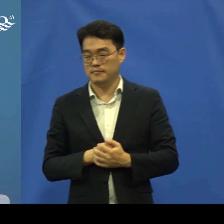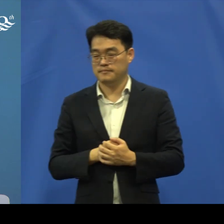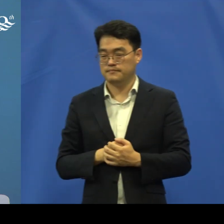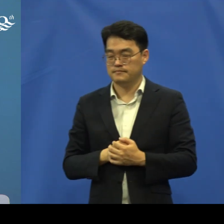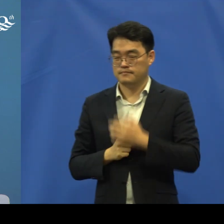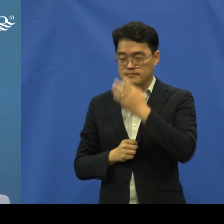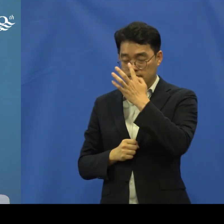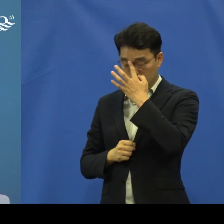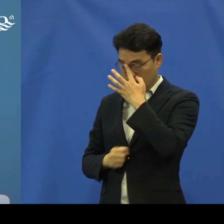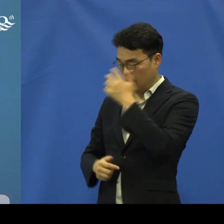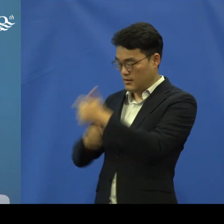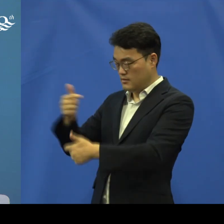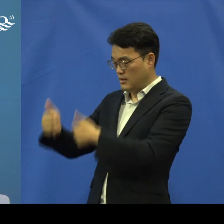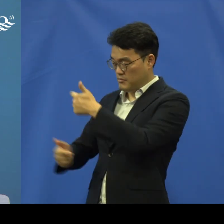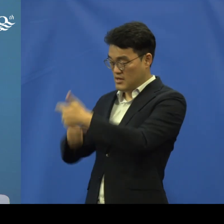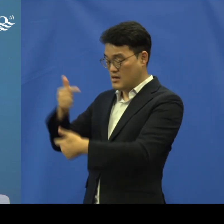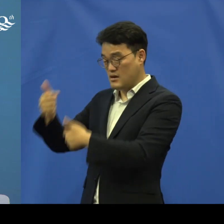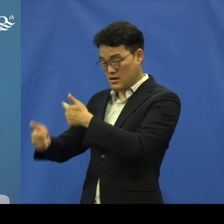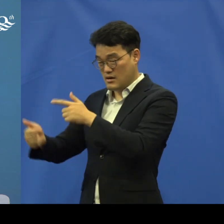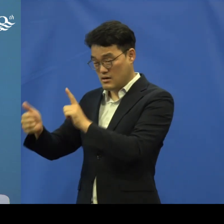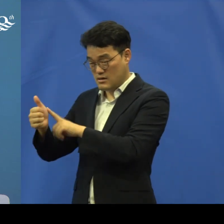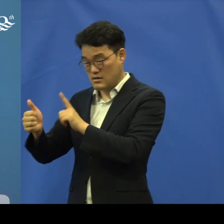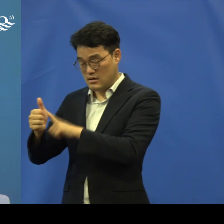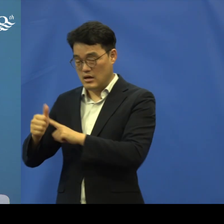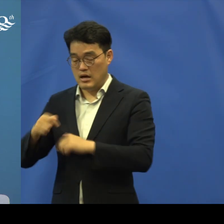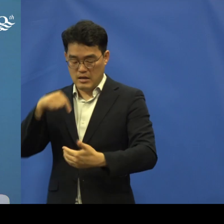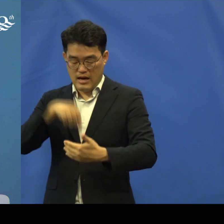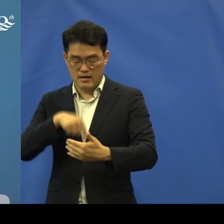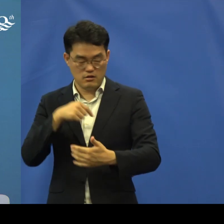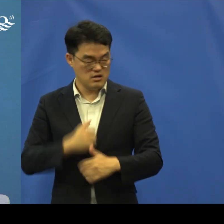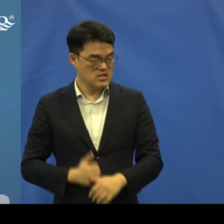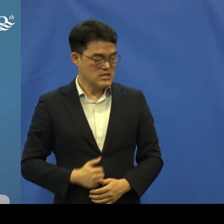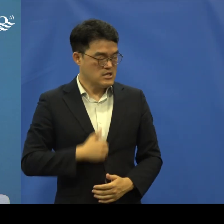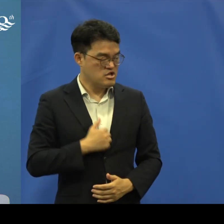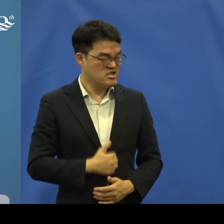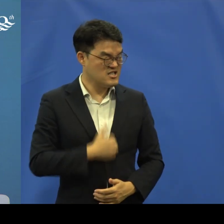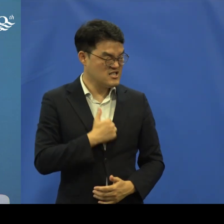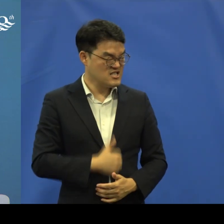상대와 이렇게 싸우고 싶은 그런 마음도 있을 거란 말이죠.